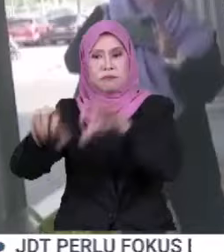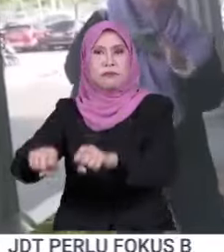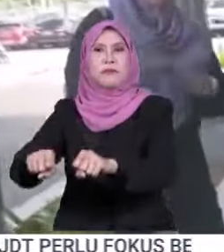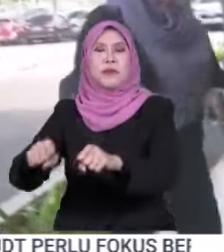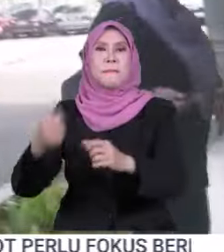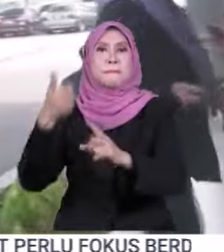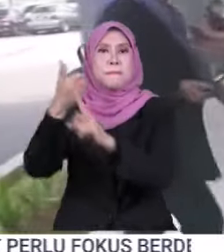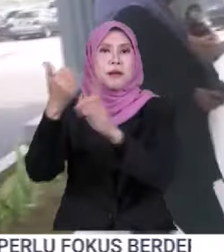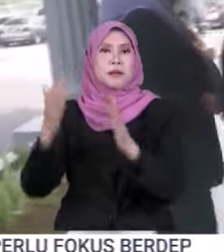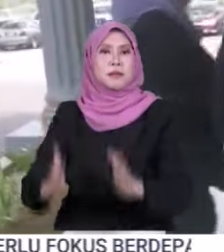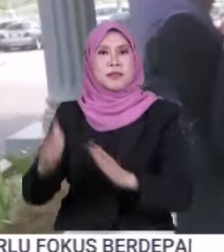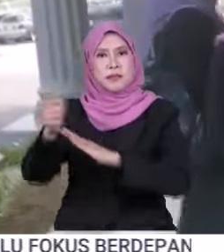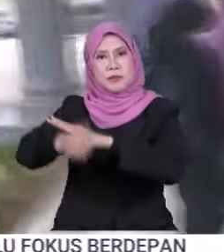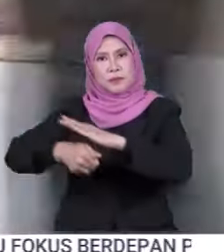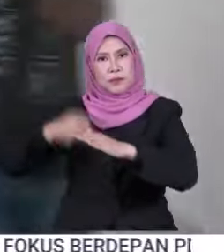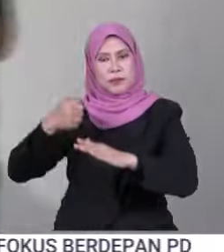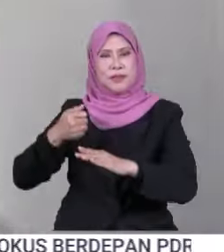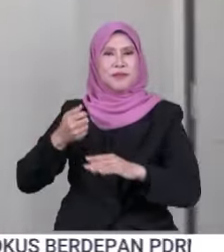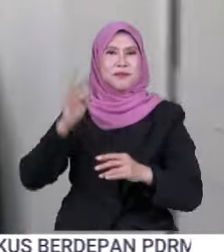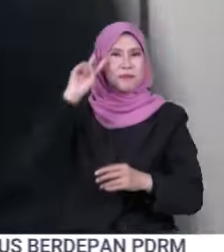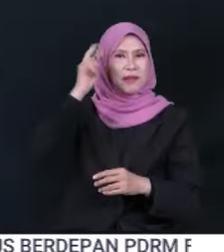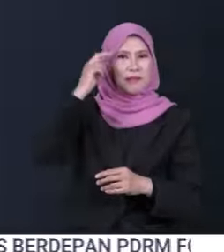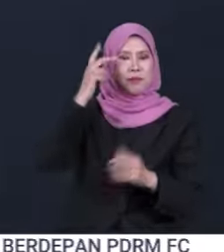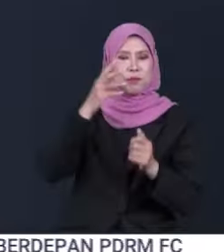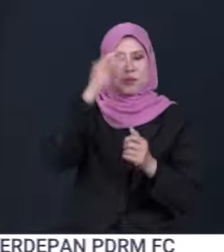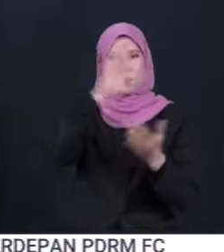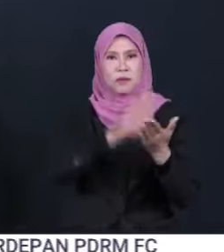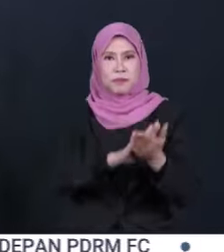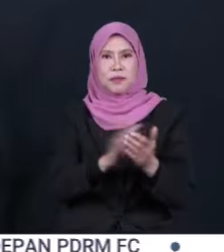mangsa disembunyikan. Perselisihan faham antara suami